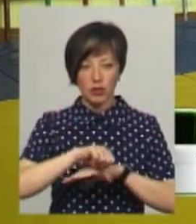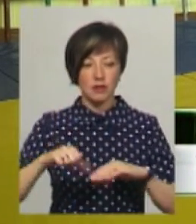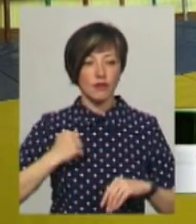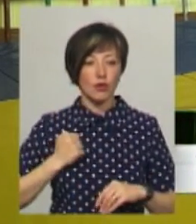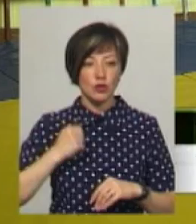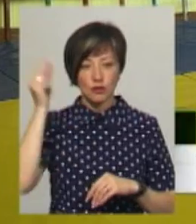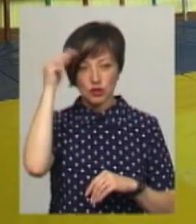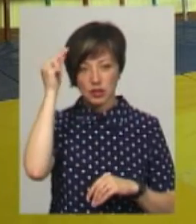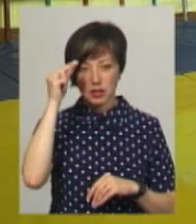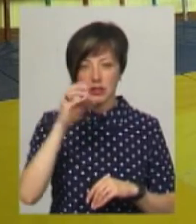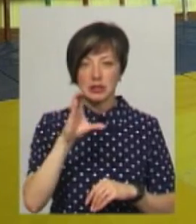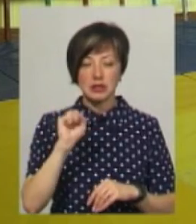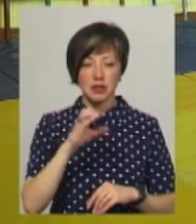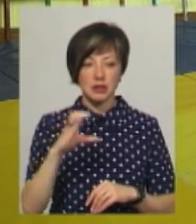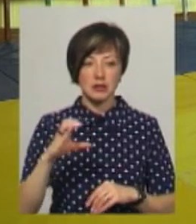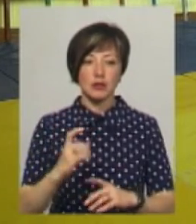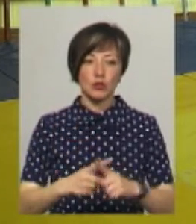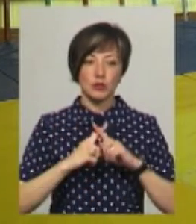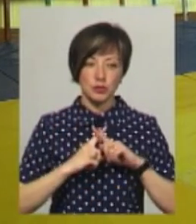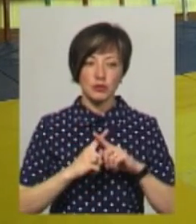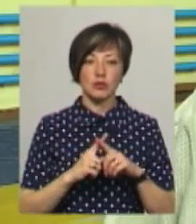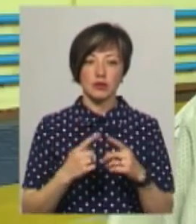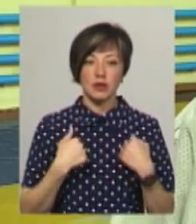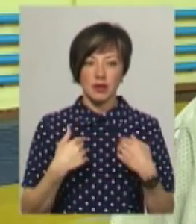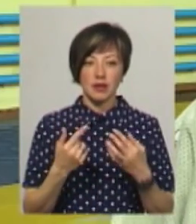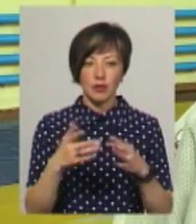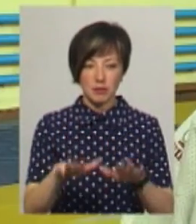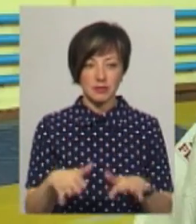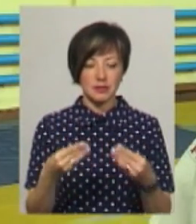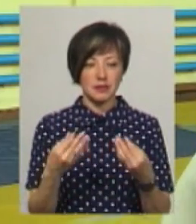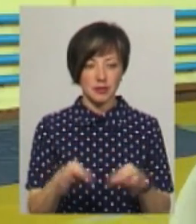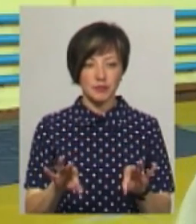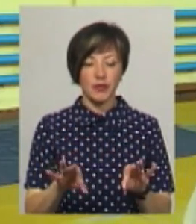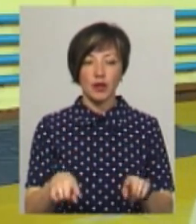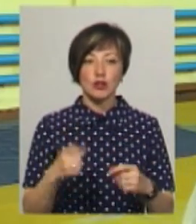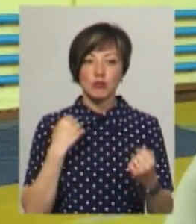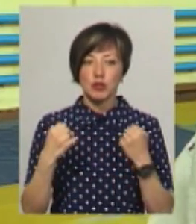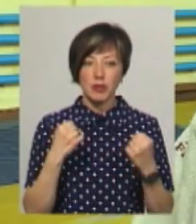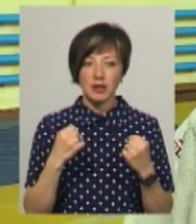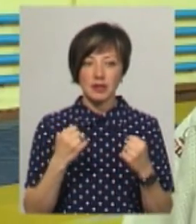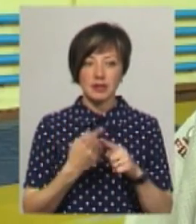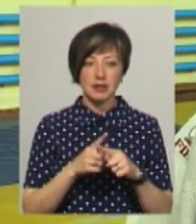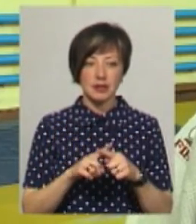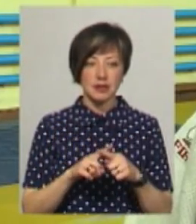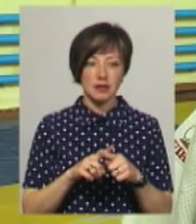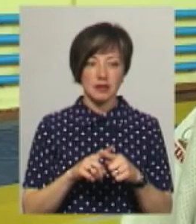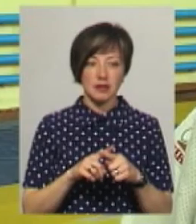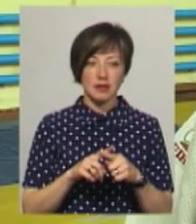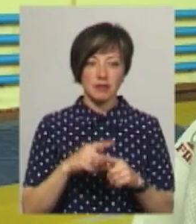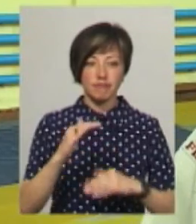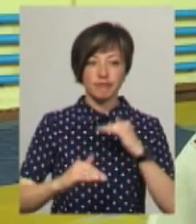де вчиться Стас, що вони пішли нам на уступки, що в нас відпускали. Це труд спортсмена, дитини, це труд до того, дійти,